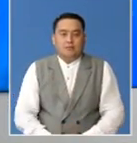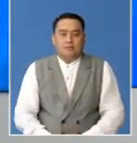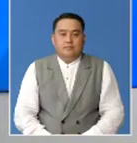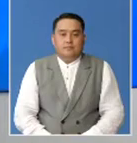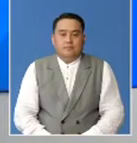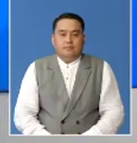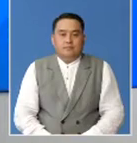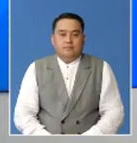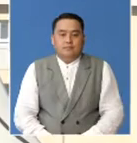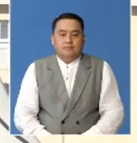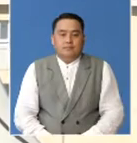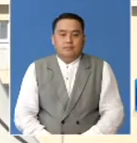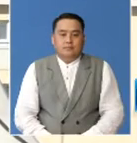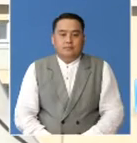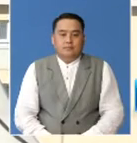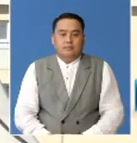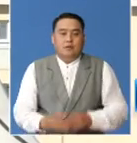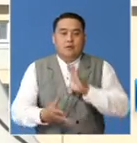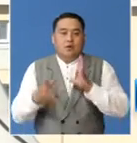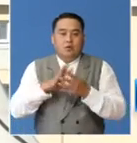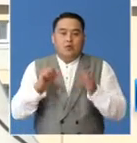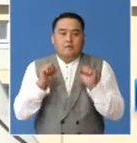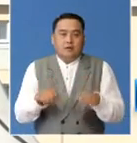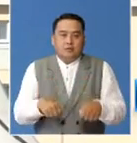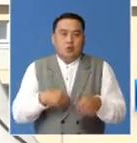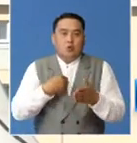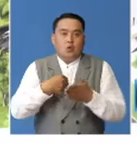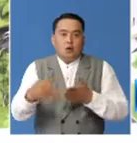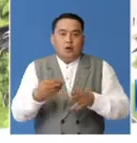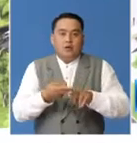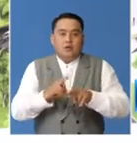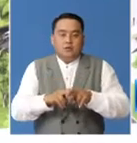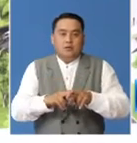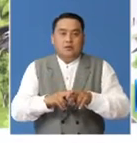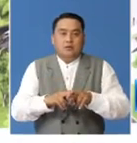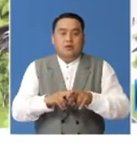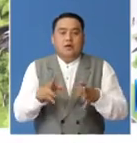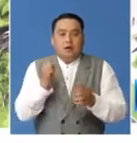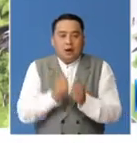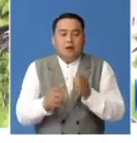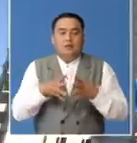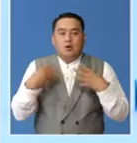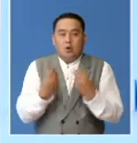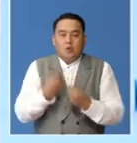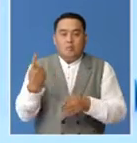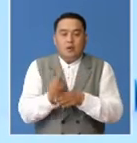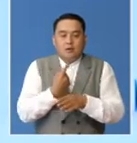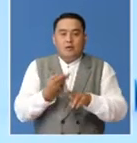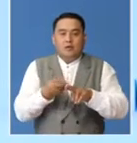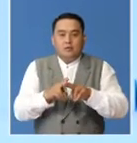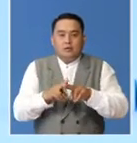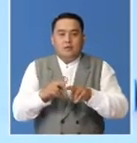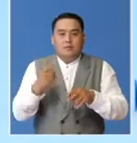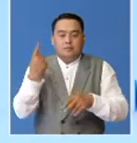Мырзахметов. Новые возможности приобретения жилья для каждой семьи. Реализацию первой из 5